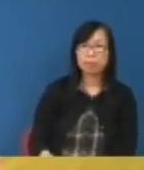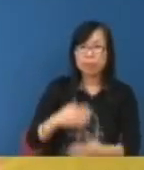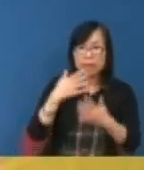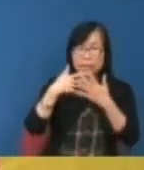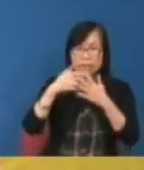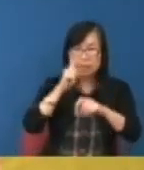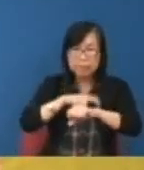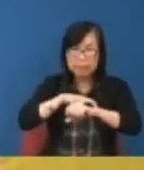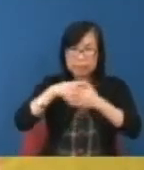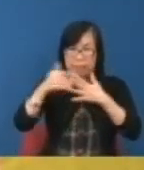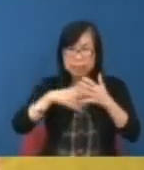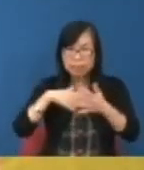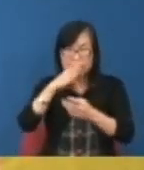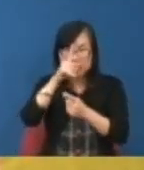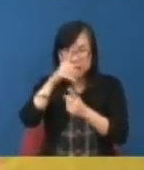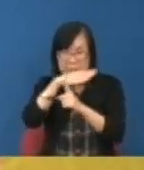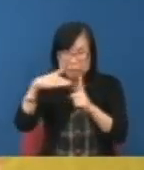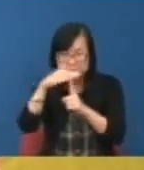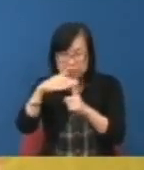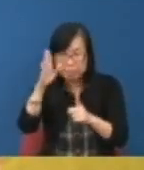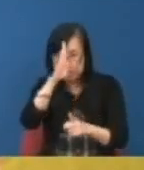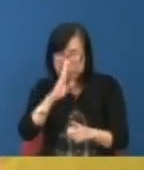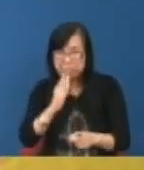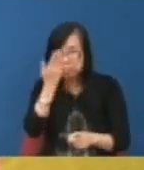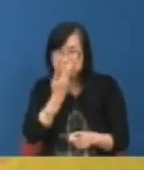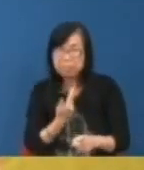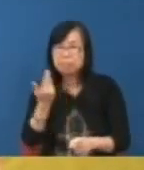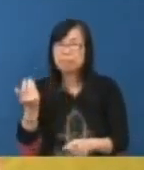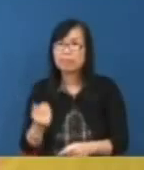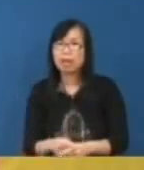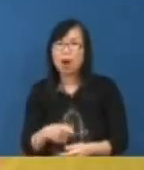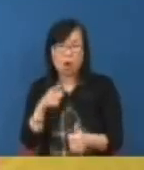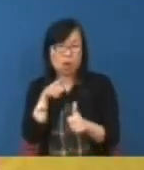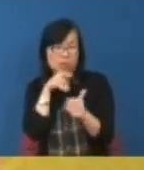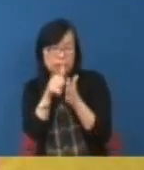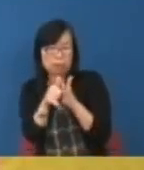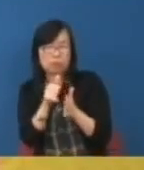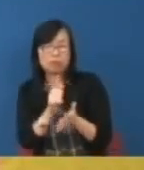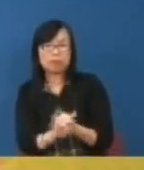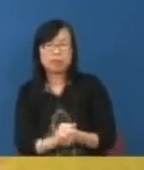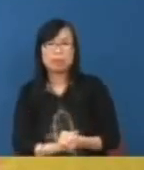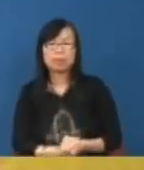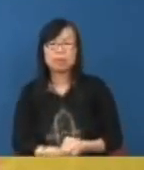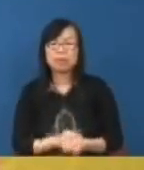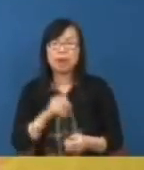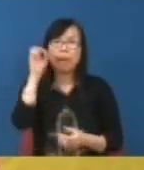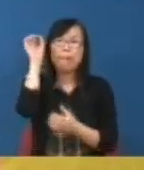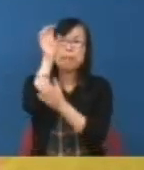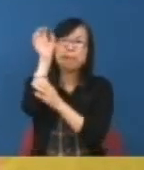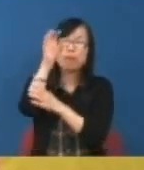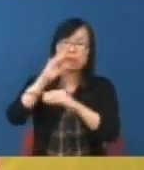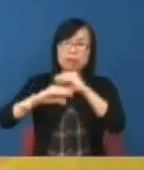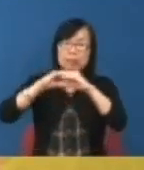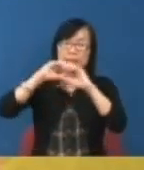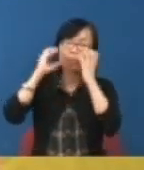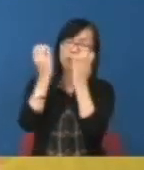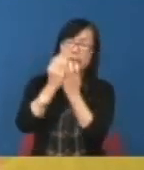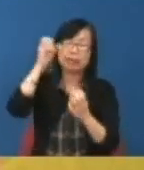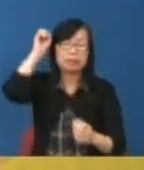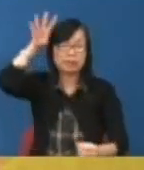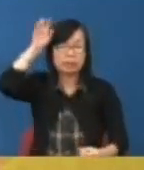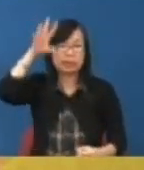半解。咁然之後，好可能就係佢先係為咗就。你知道主流媒體都是最主要播建制派的意見啦、啊、